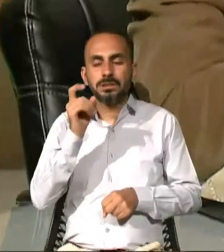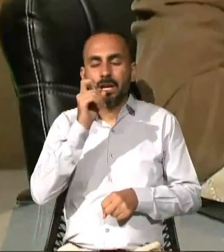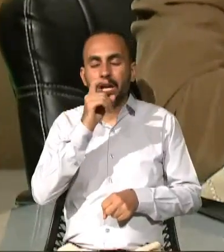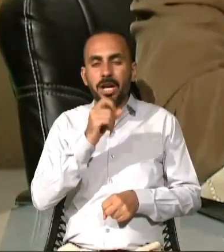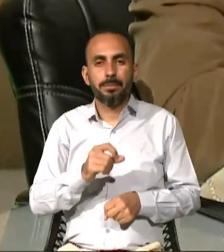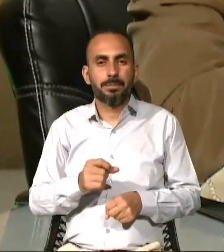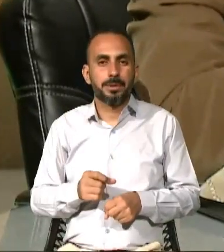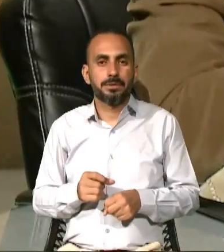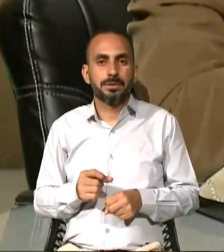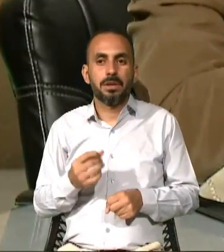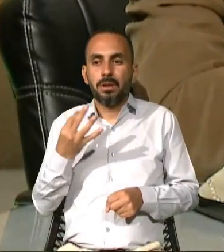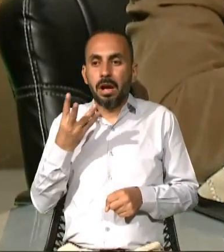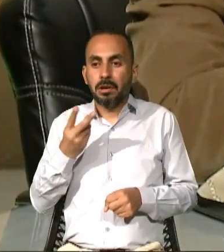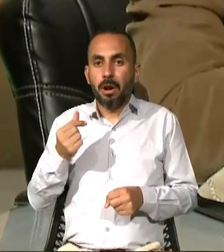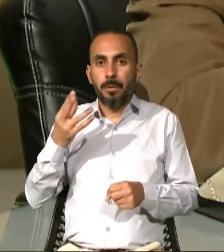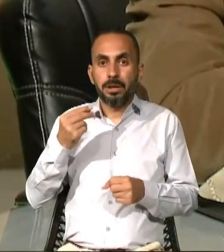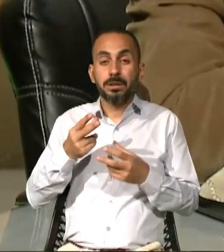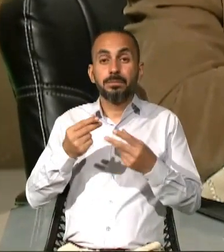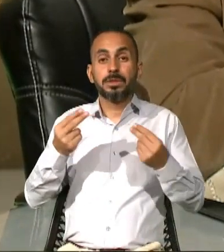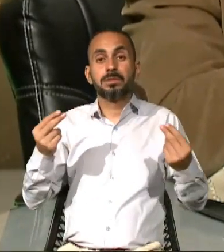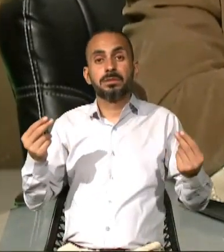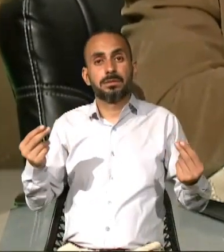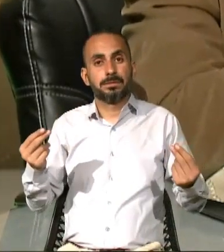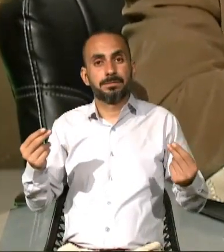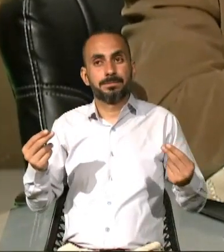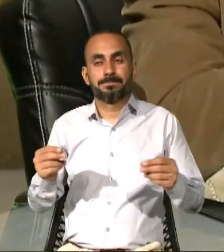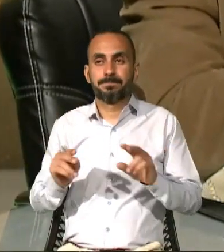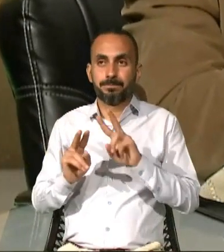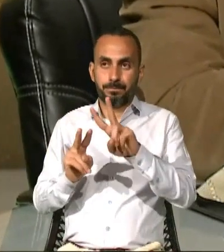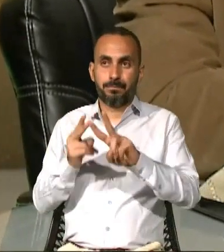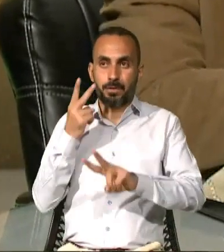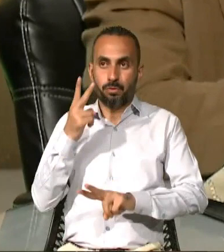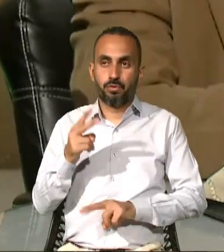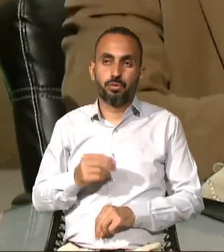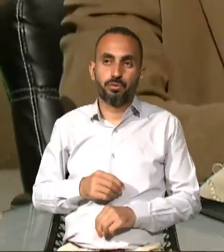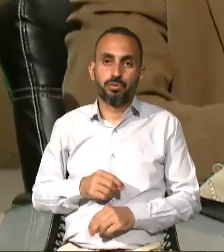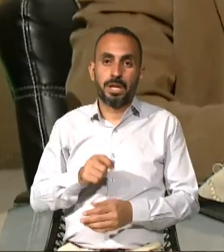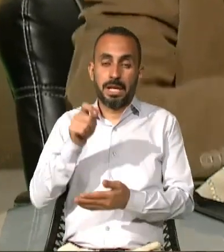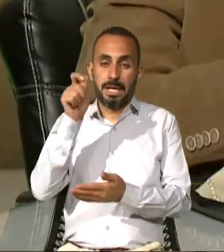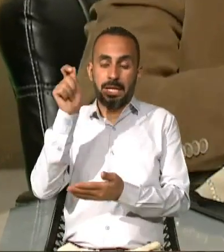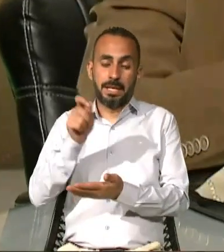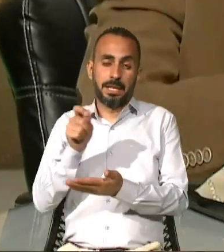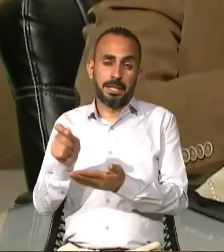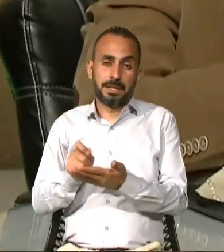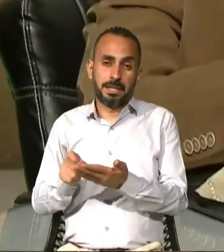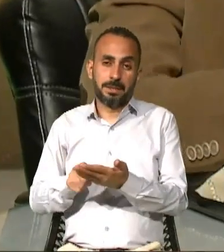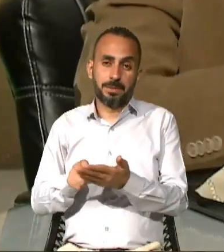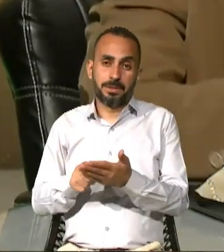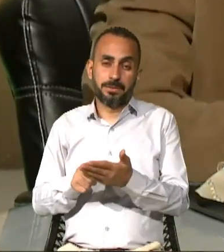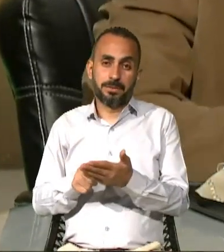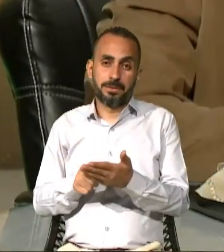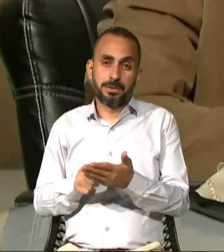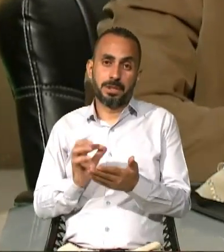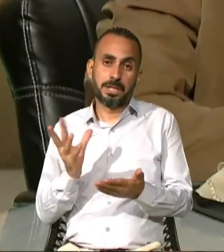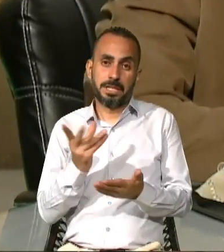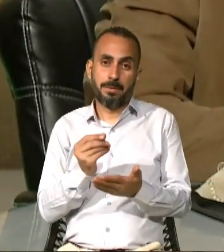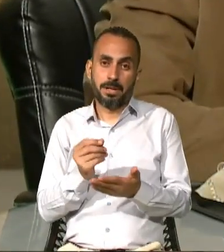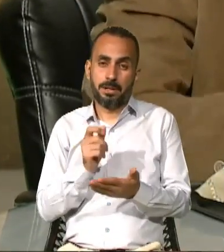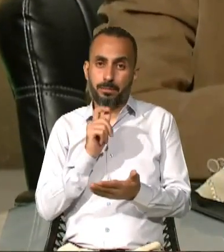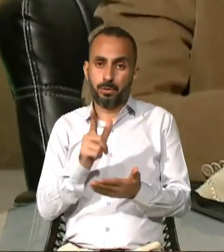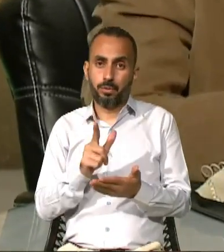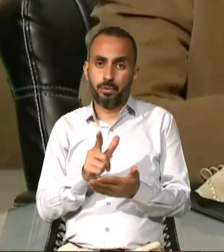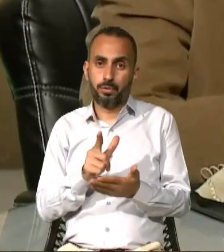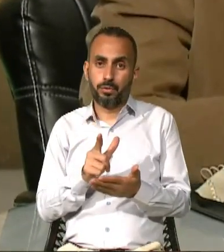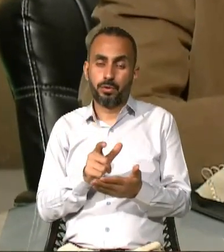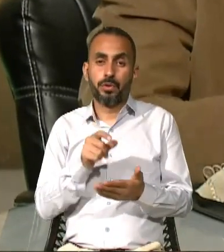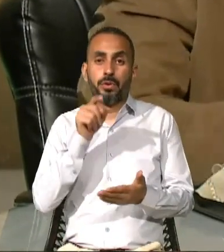الواقع كاتب سفر الجامعه الواقع صعب. يا يا كاتب سفر الجامعه قال جمله جميله قال في يوم الخير كن بخير